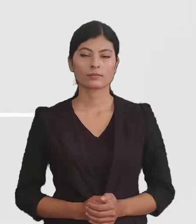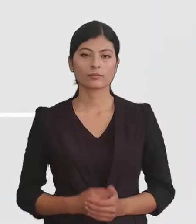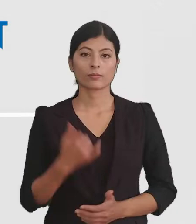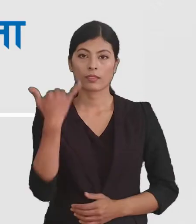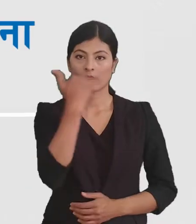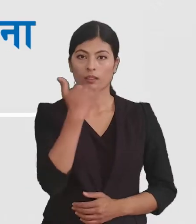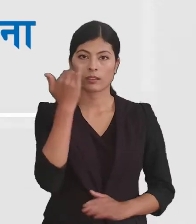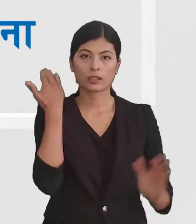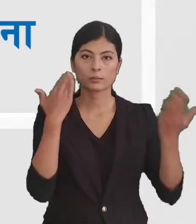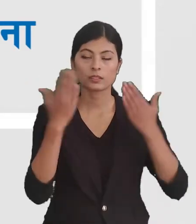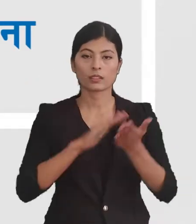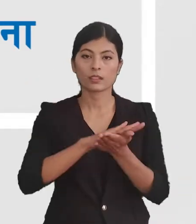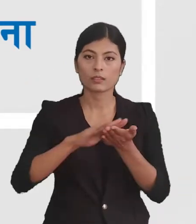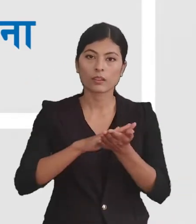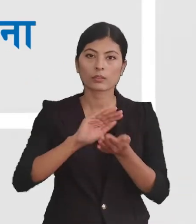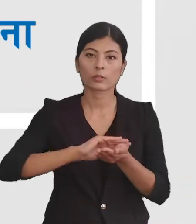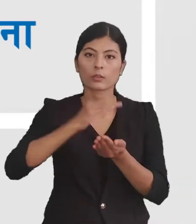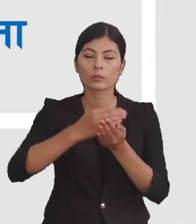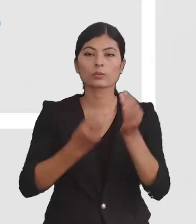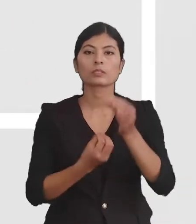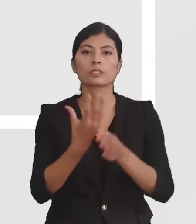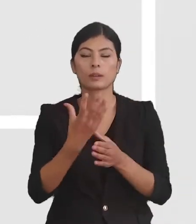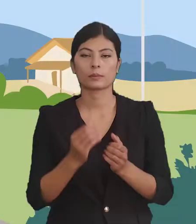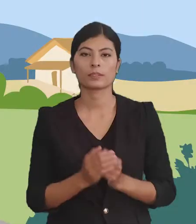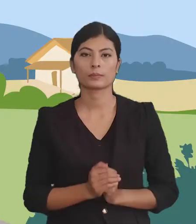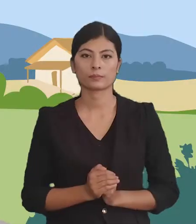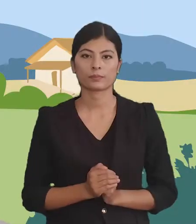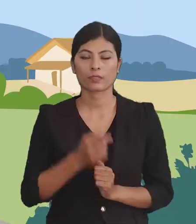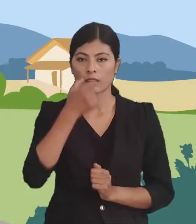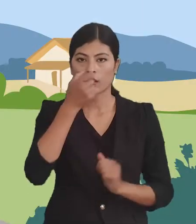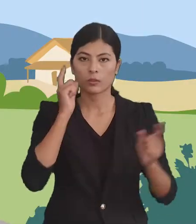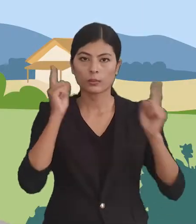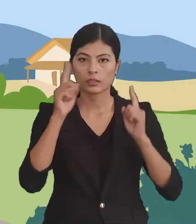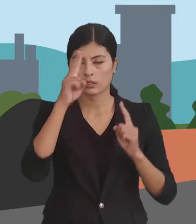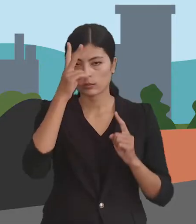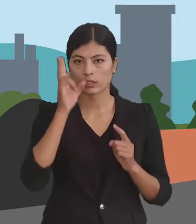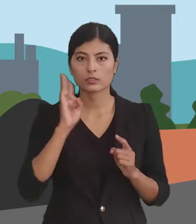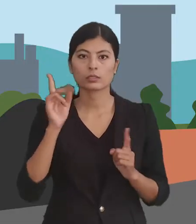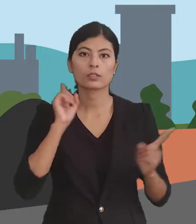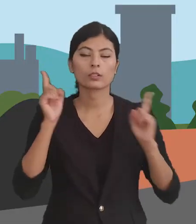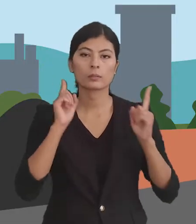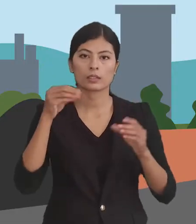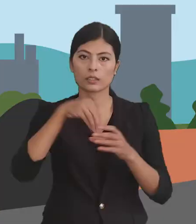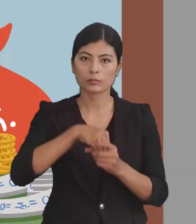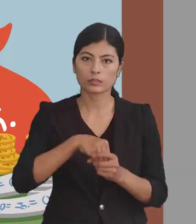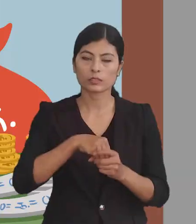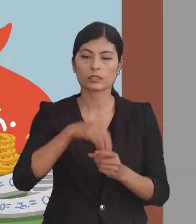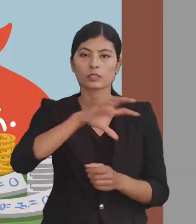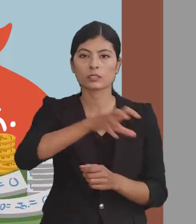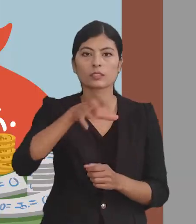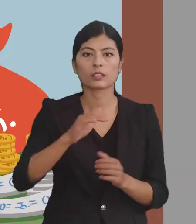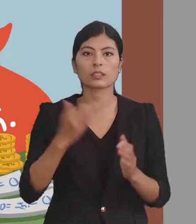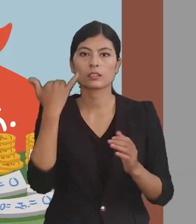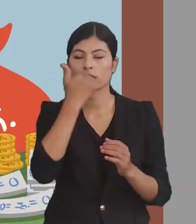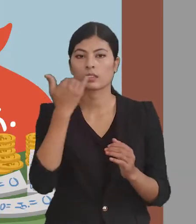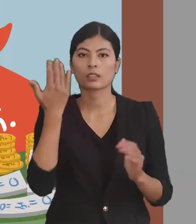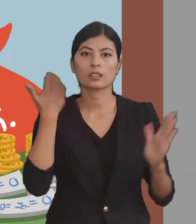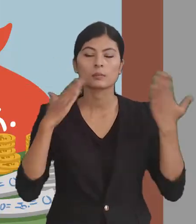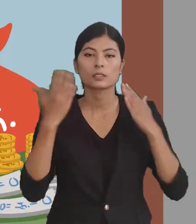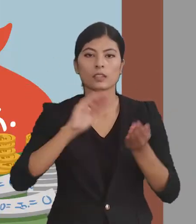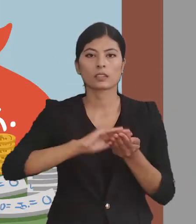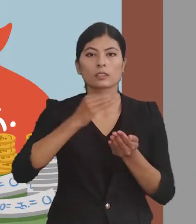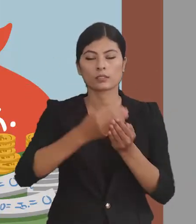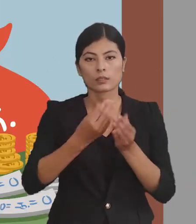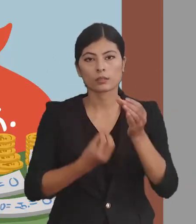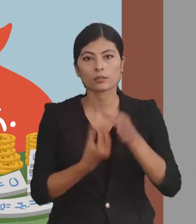लैंगिक हिंसा निवारण कोष के स्थापना। गांव पालिका चाहे नगर पालिका स्थानीय लैंगिक हिंसा निवारण कोष